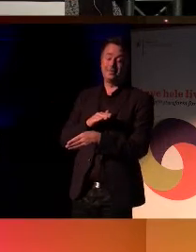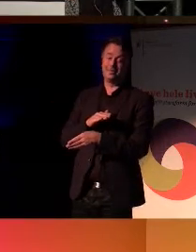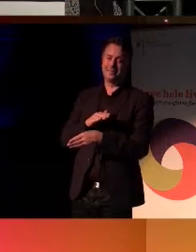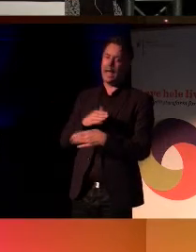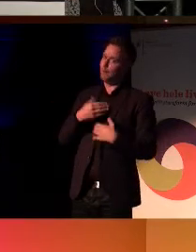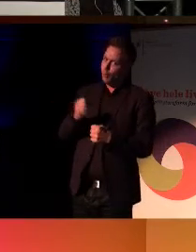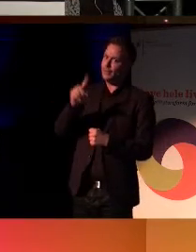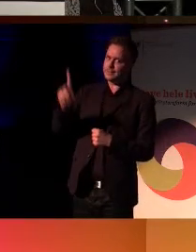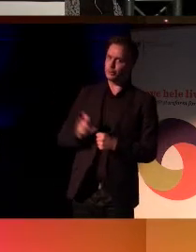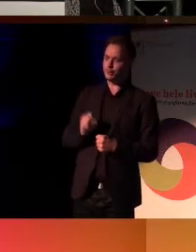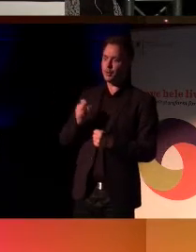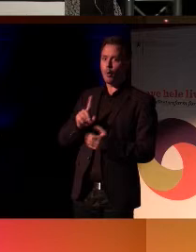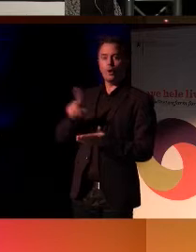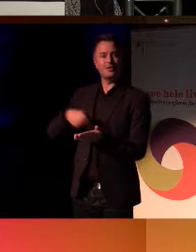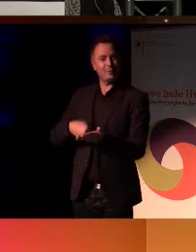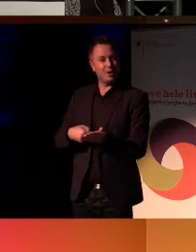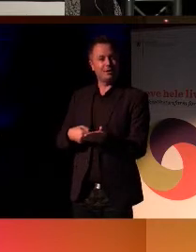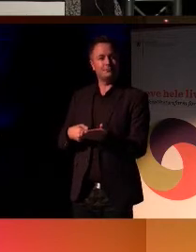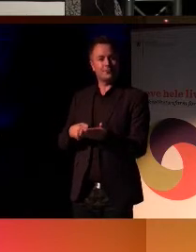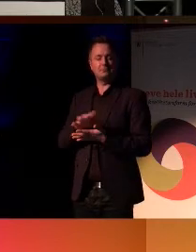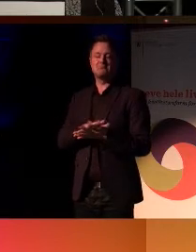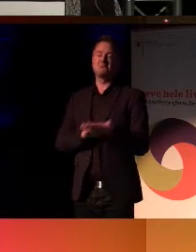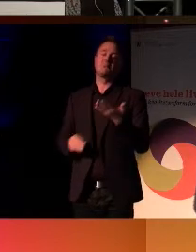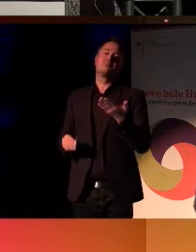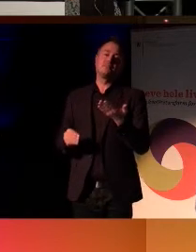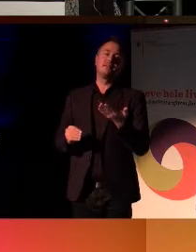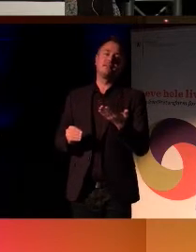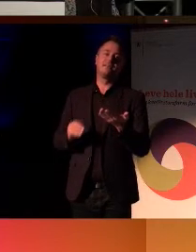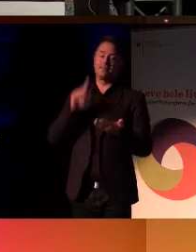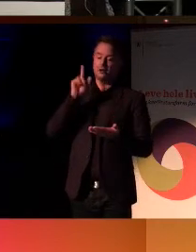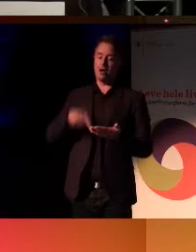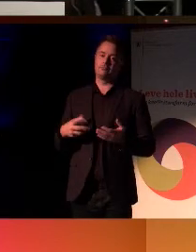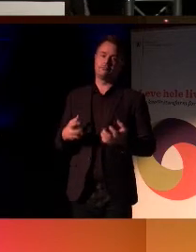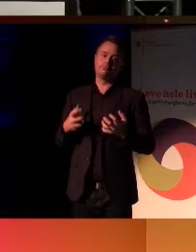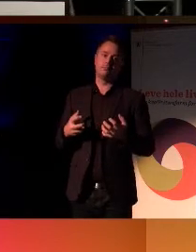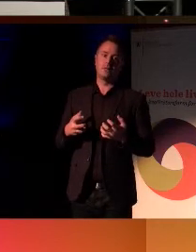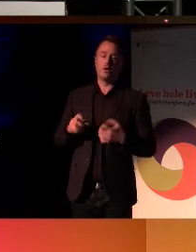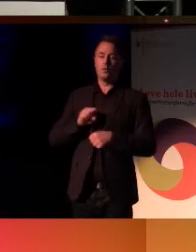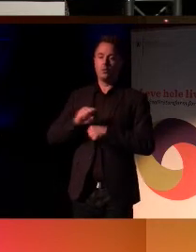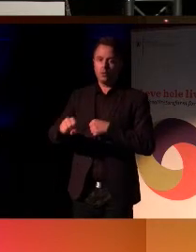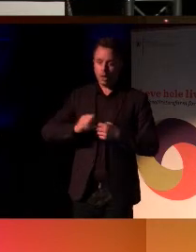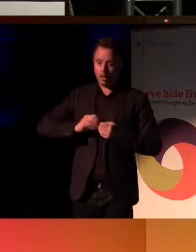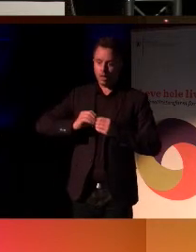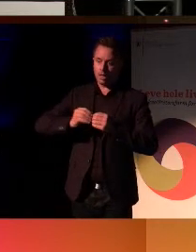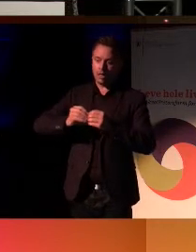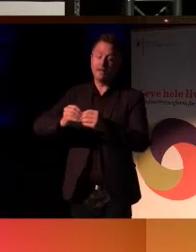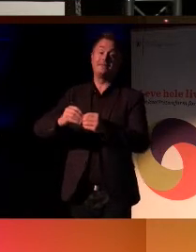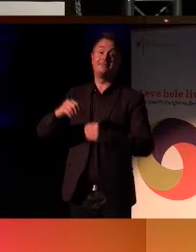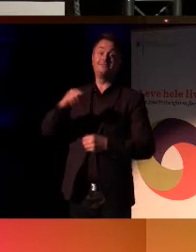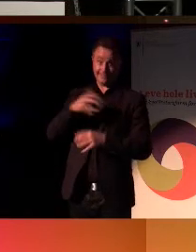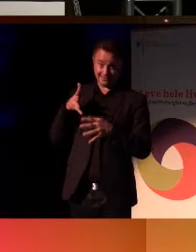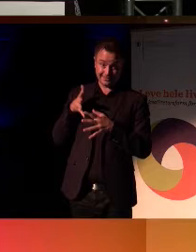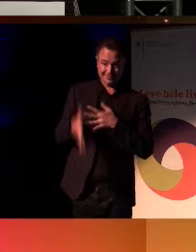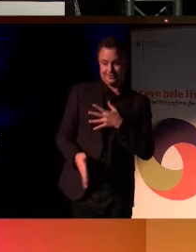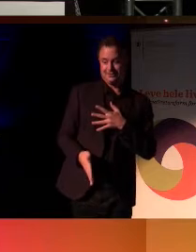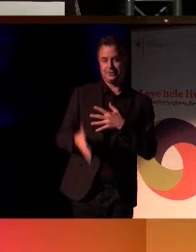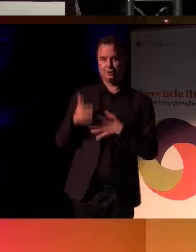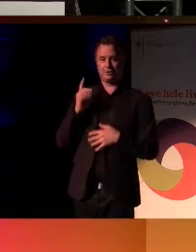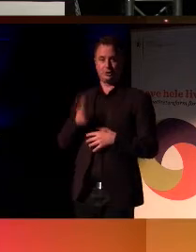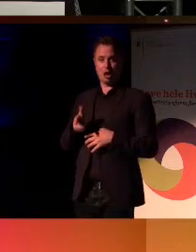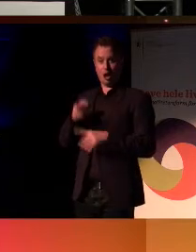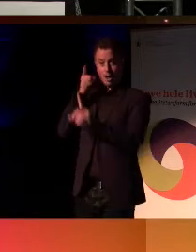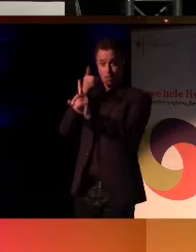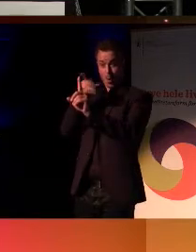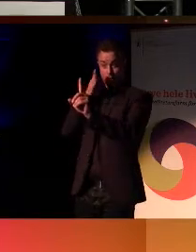spørsmål å stille. Men sannsynligvis så sparer vi oss for ganske mye plunder og heft ved å gjøre det, for da blir vi mer treffsikre på